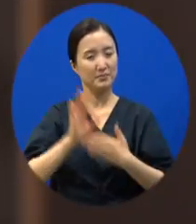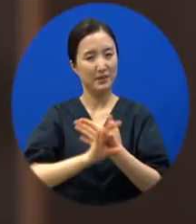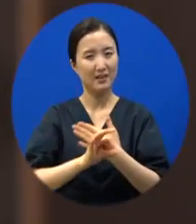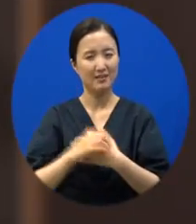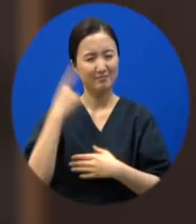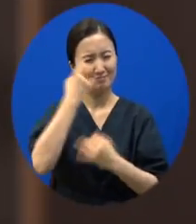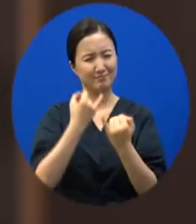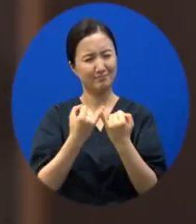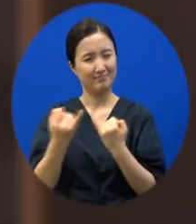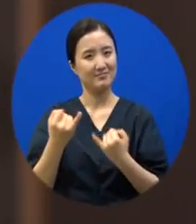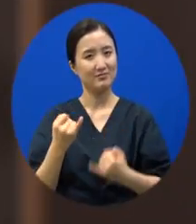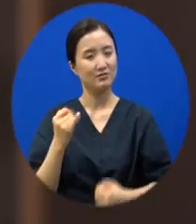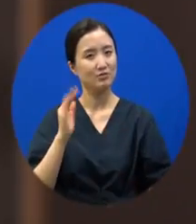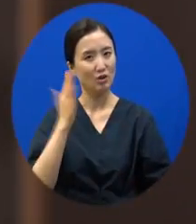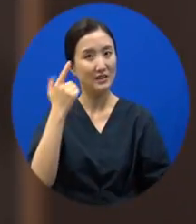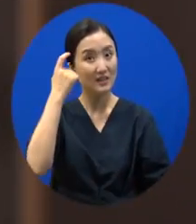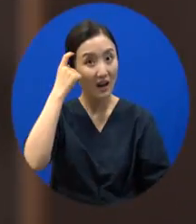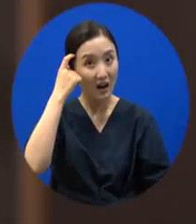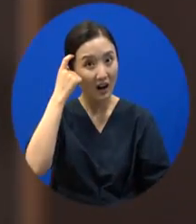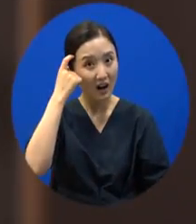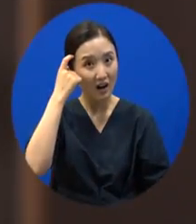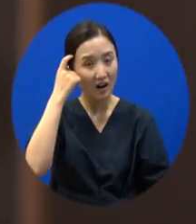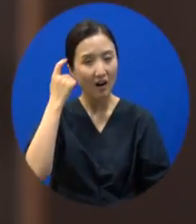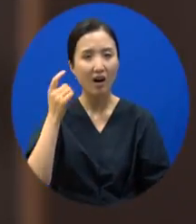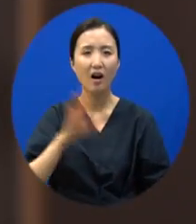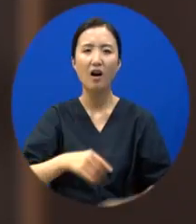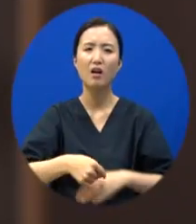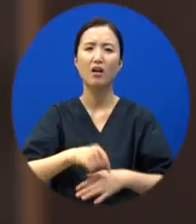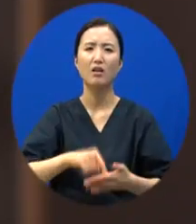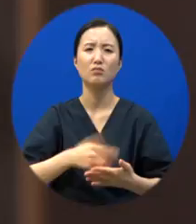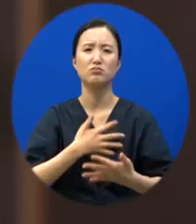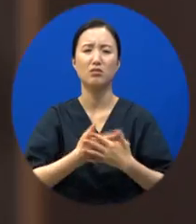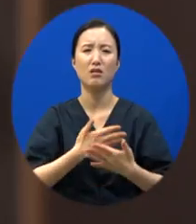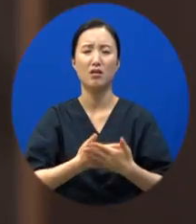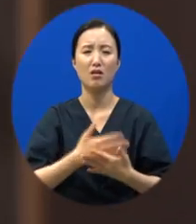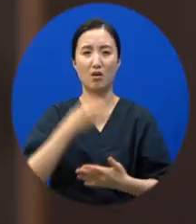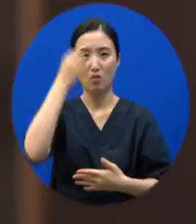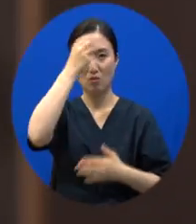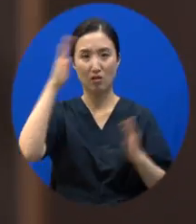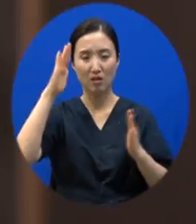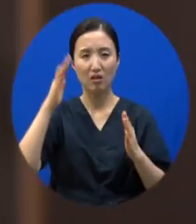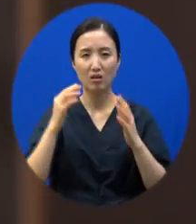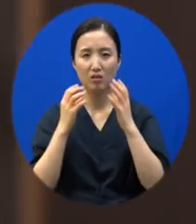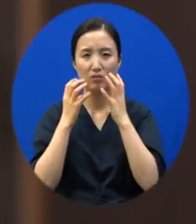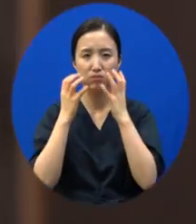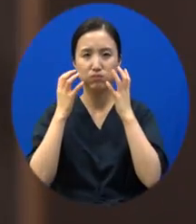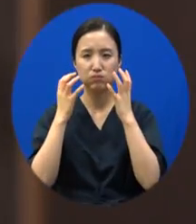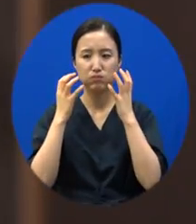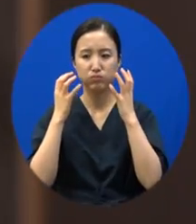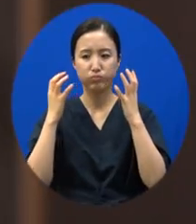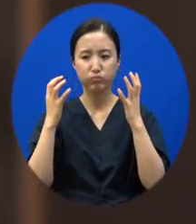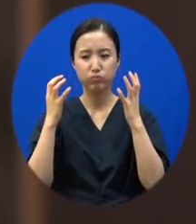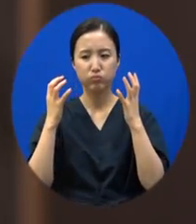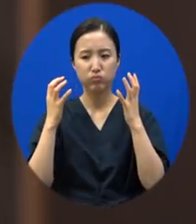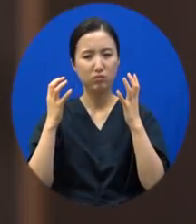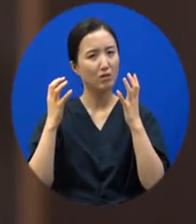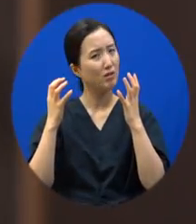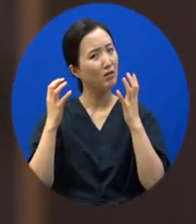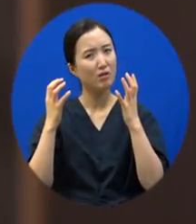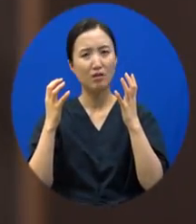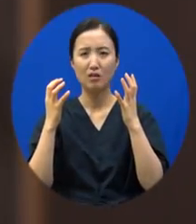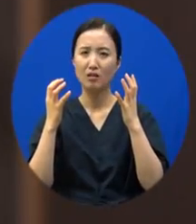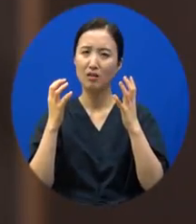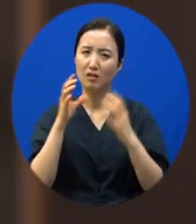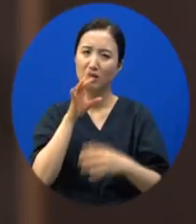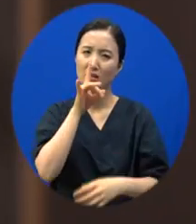줄 알았어요. 그런데 좀 약간 불안했던 게 고등학교 때 막 살이 찌기 시작을 했고 뭔가 이대로는